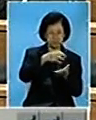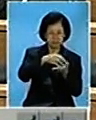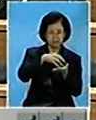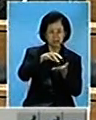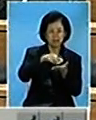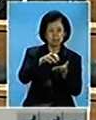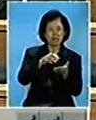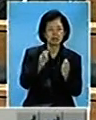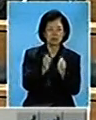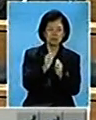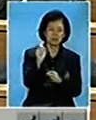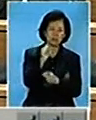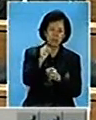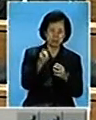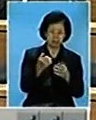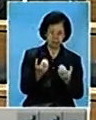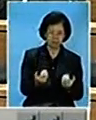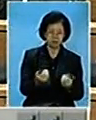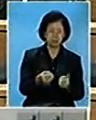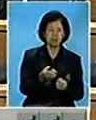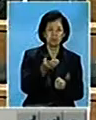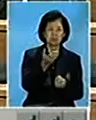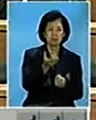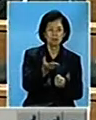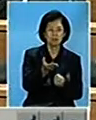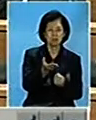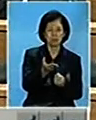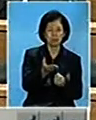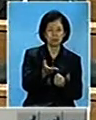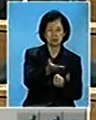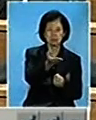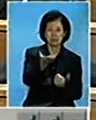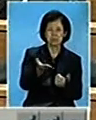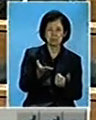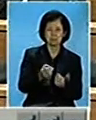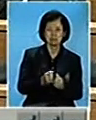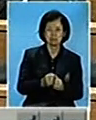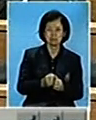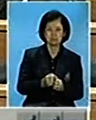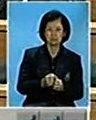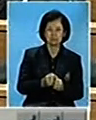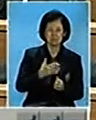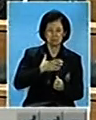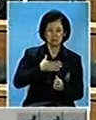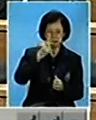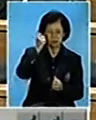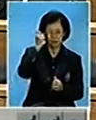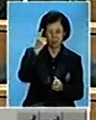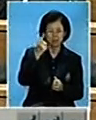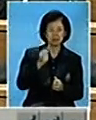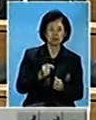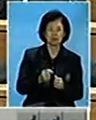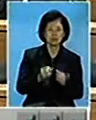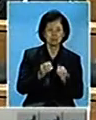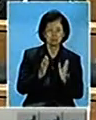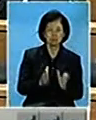ภาแห่งนี้ผมก็อยากจะเรียกร้องต่อท่านว่าจะอย่างไรก็ตามผมเข้าใจมนุษย์ล